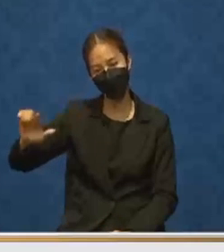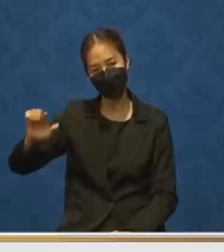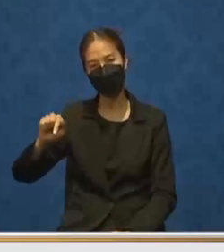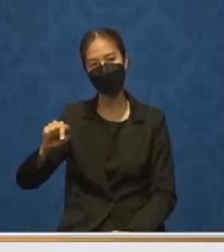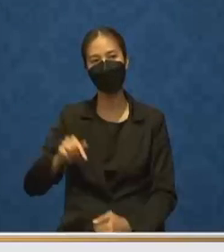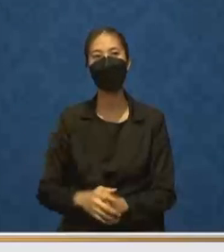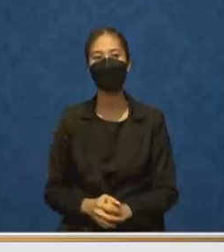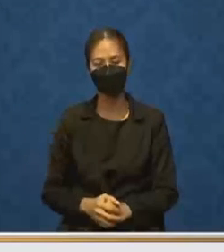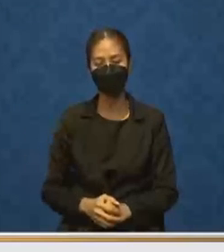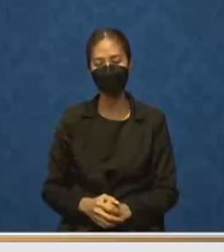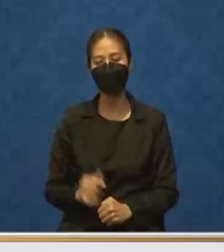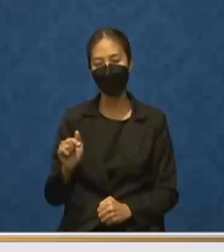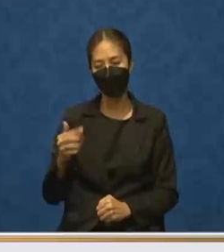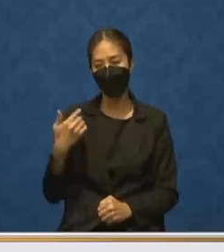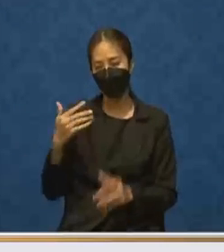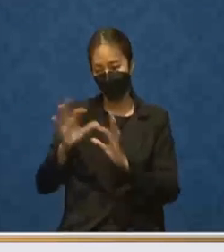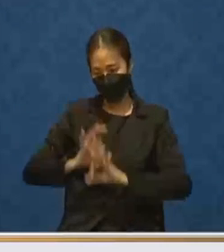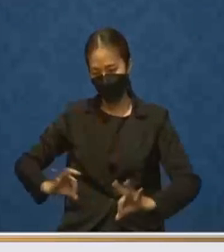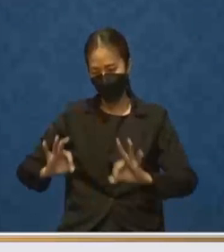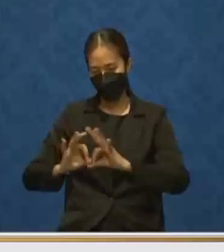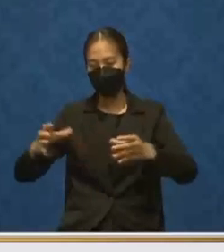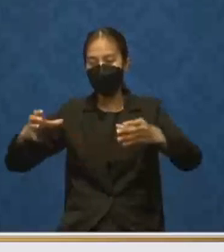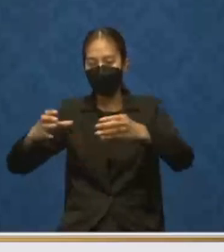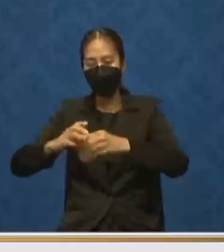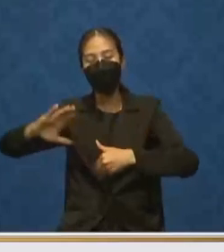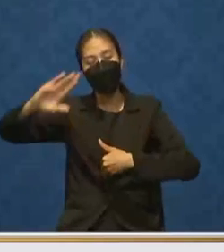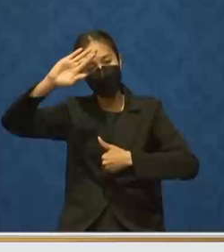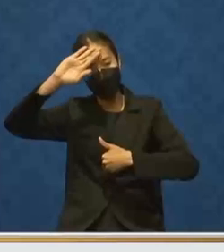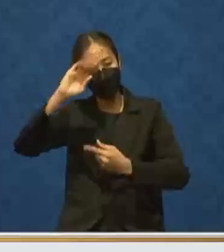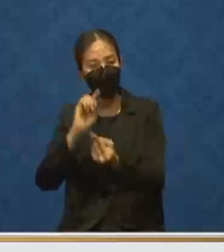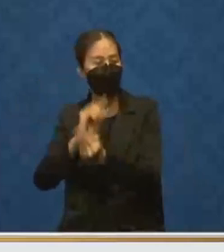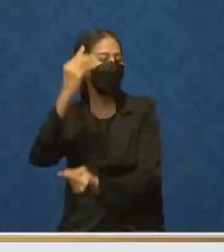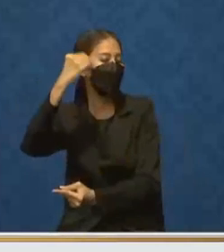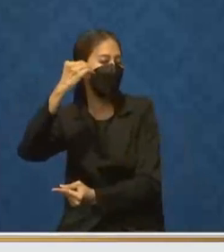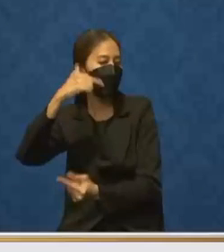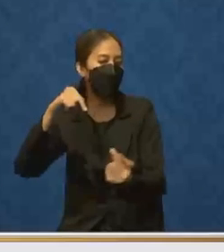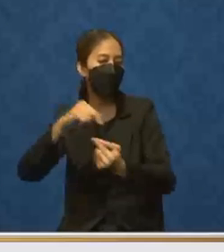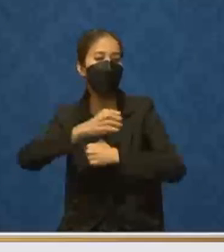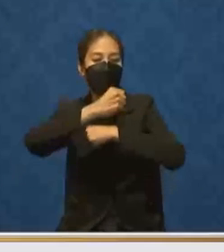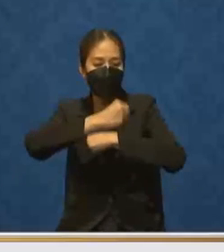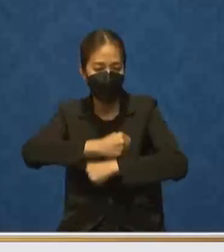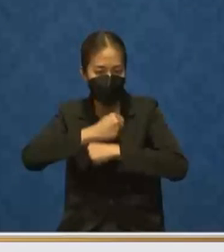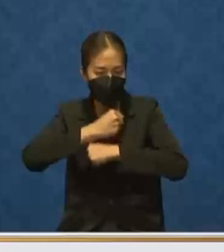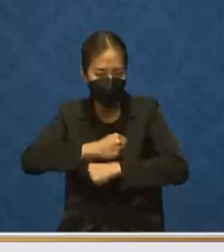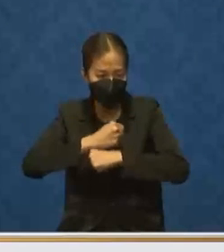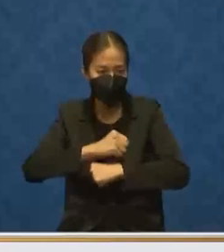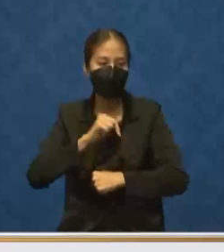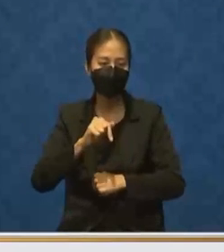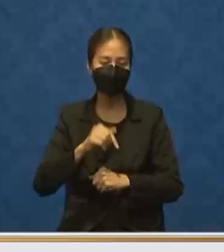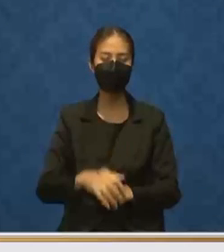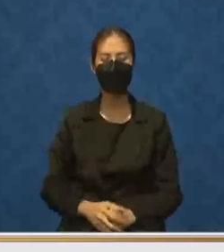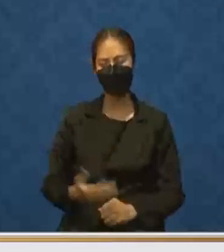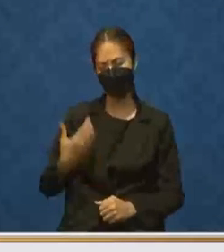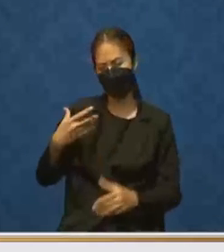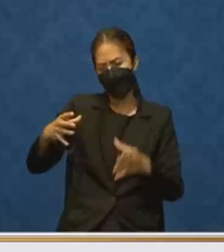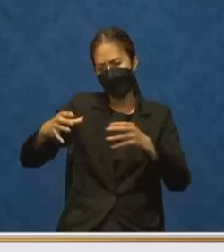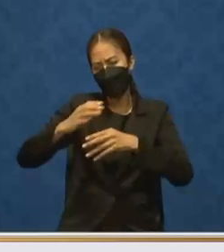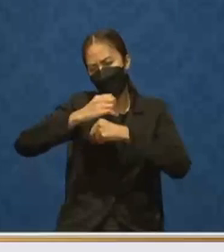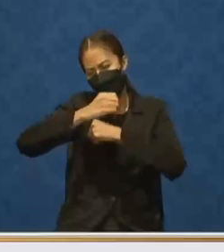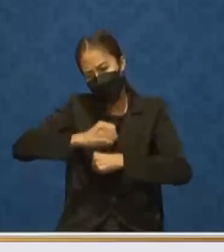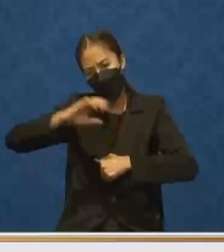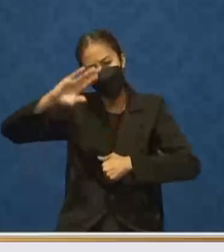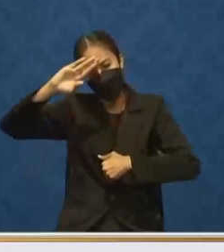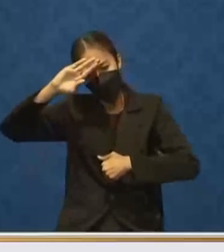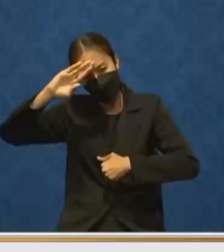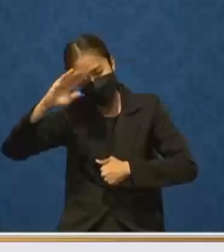โดยให้ความสำคัญกับการดูแลรักษากลุ่มอาการหรือโรคที่พบบ่อยในผู้สูงอายุการดูแลผู้สูงอายุที่มีภาวะเปราะบางและการให้บริการด้าน